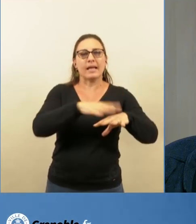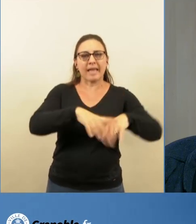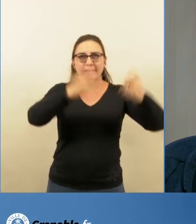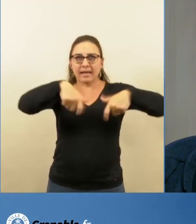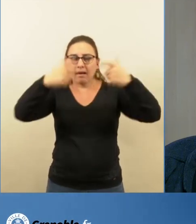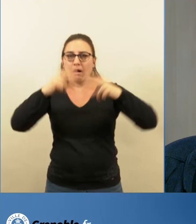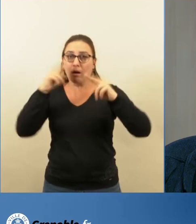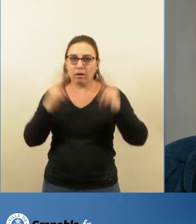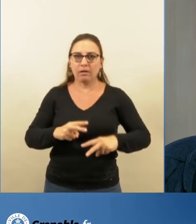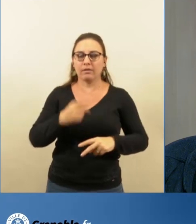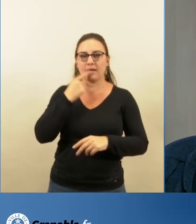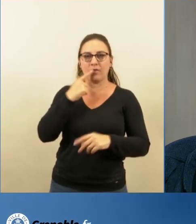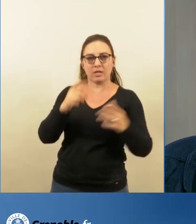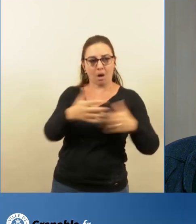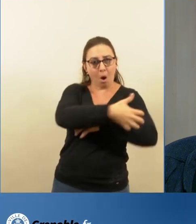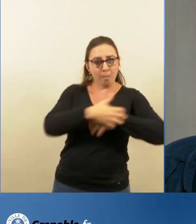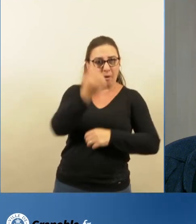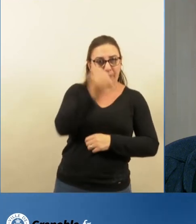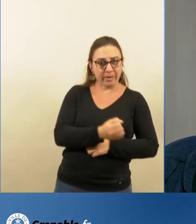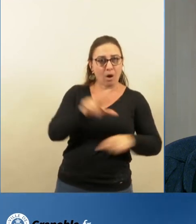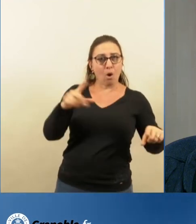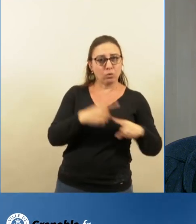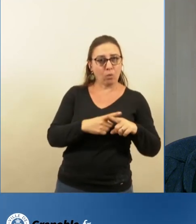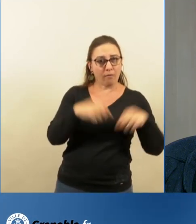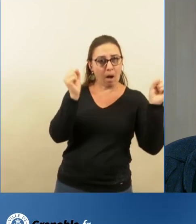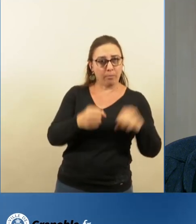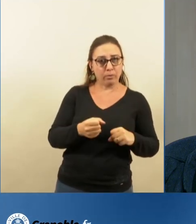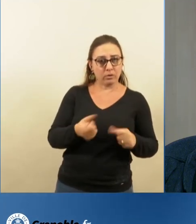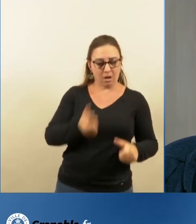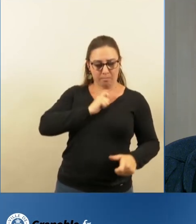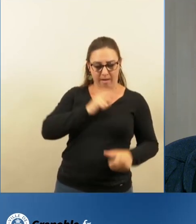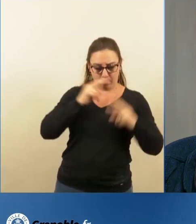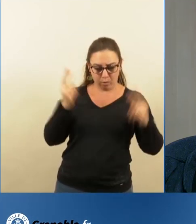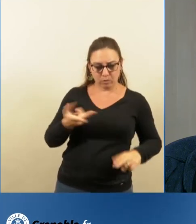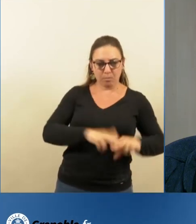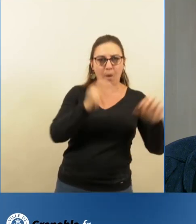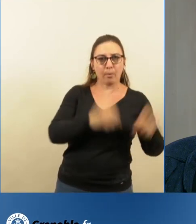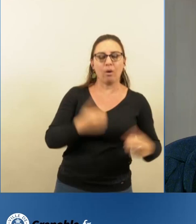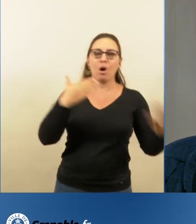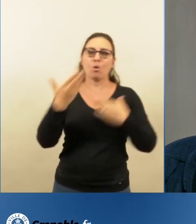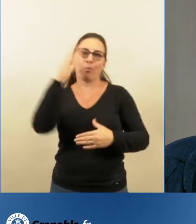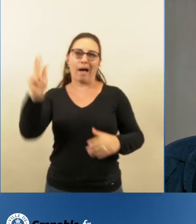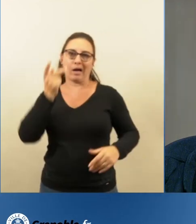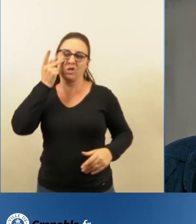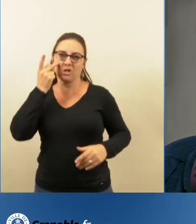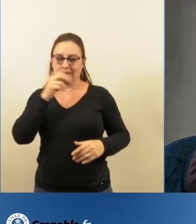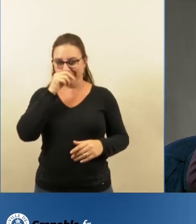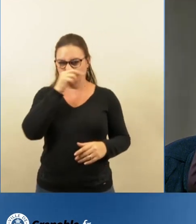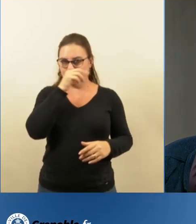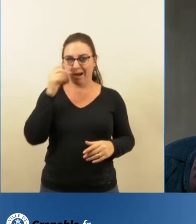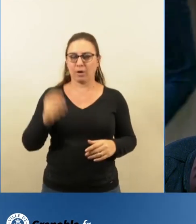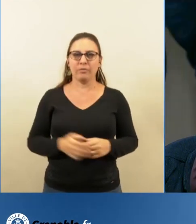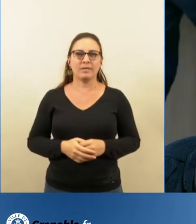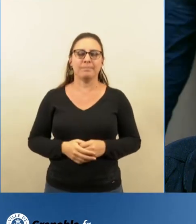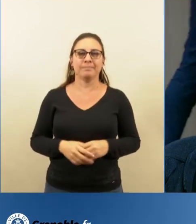pollution de l'air les habitants les plus pauvres risquent trois fois plus de mourir d'un épisode de pollution que les habitants les plus riches la